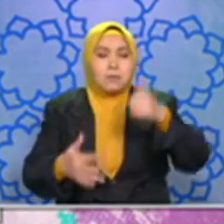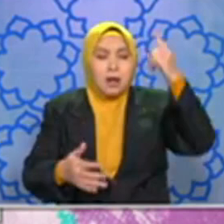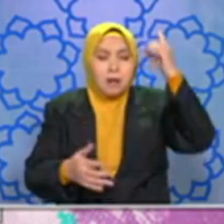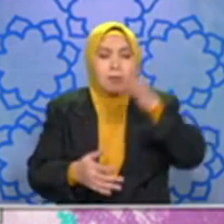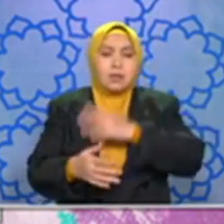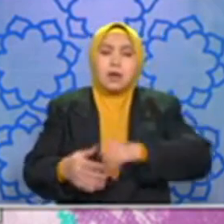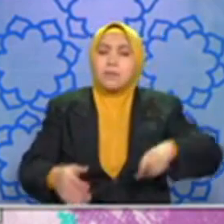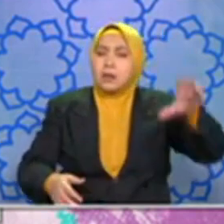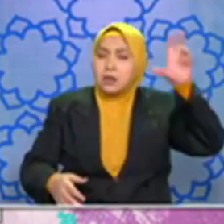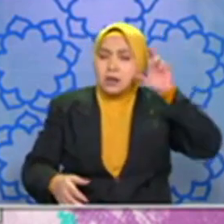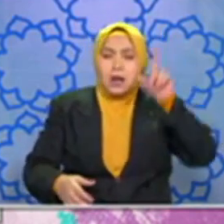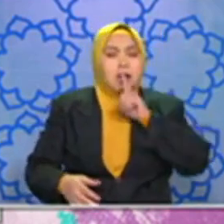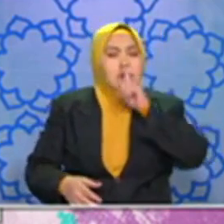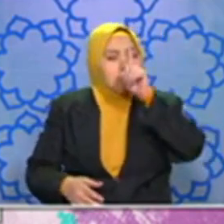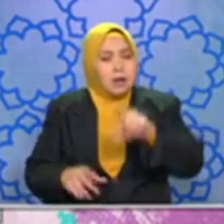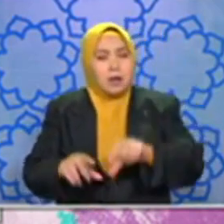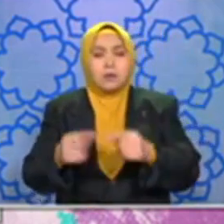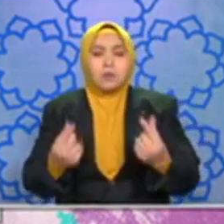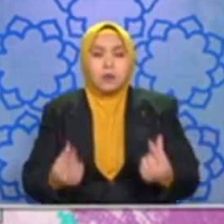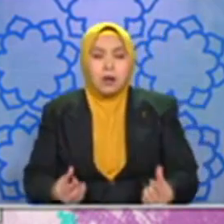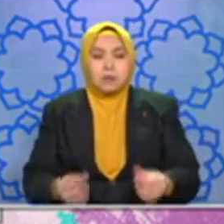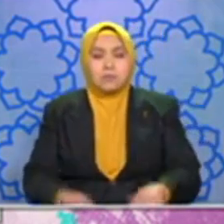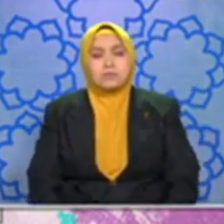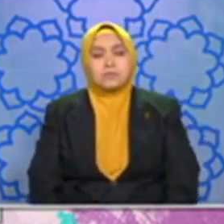آذانهم وقرا